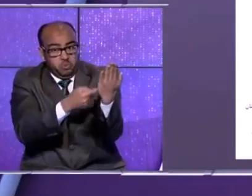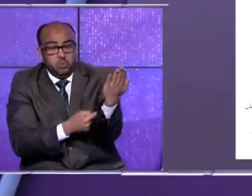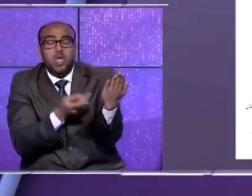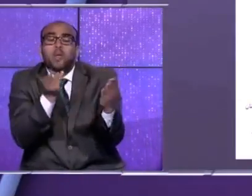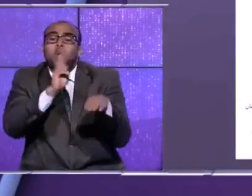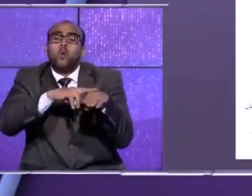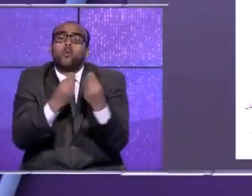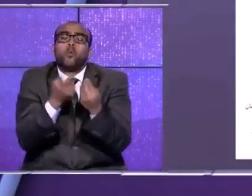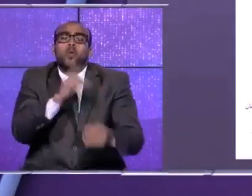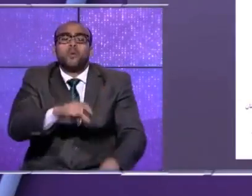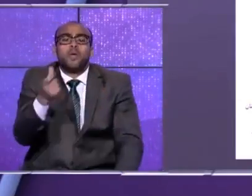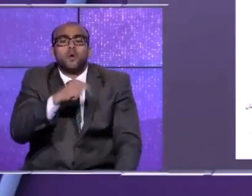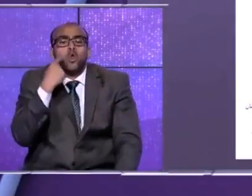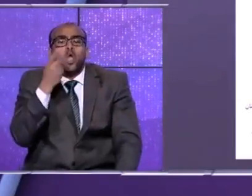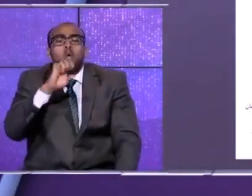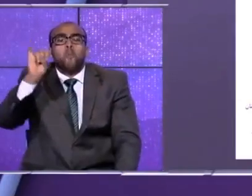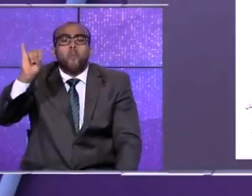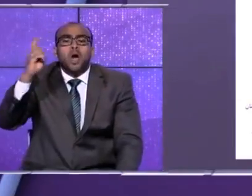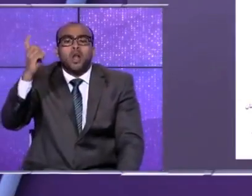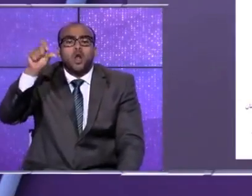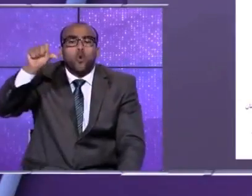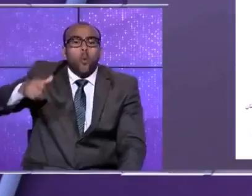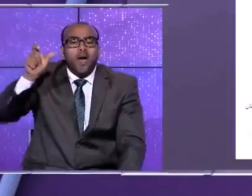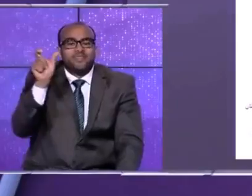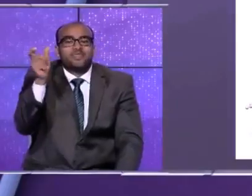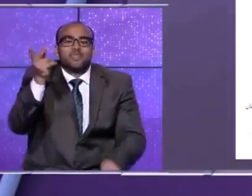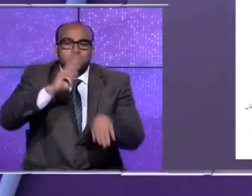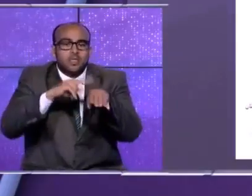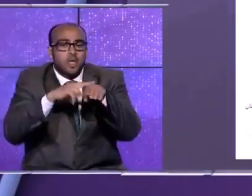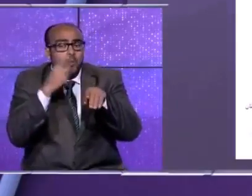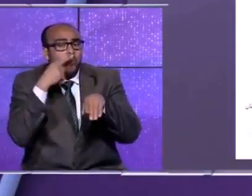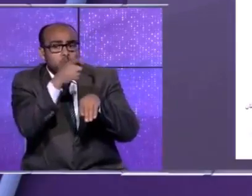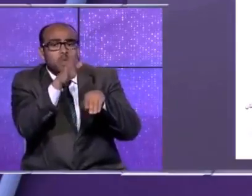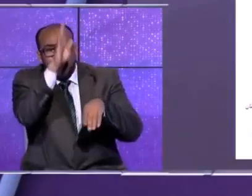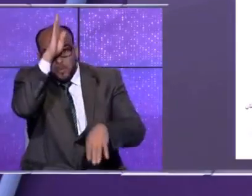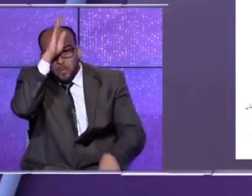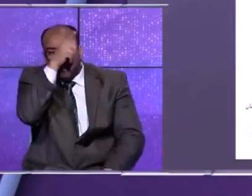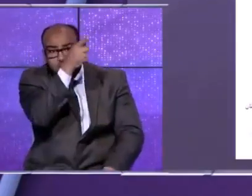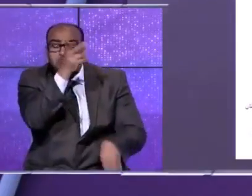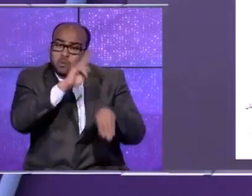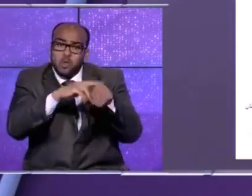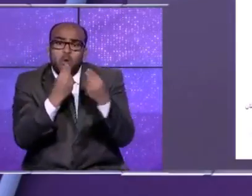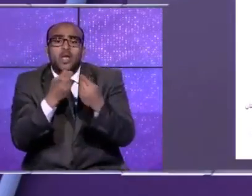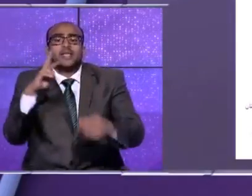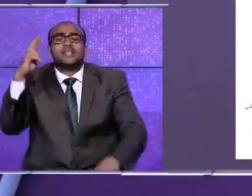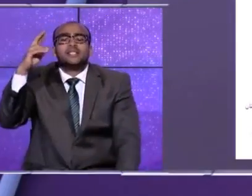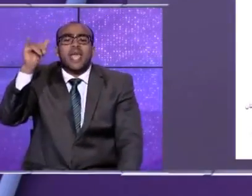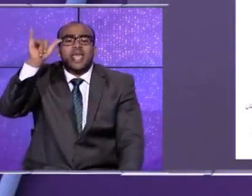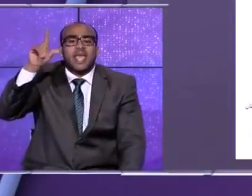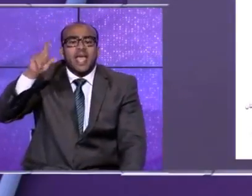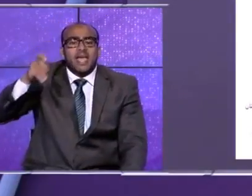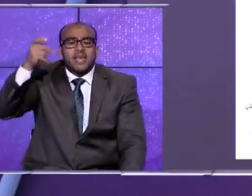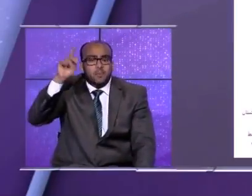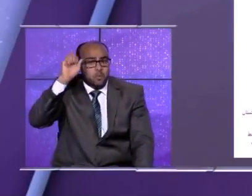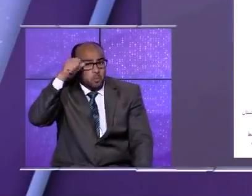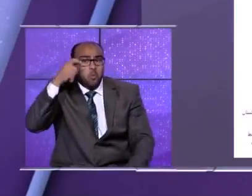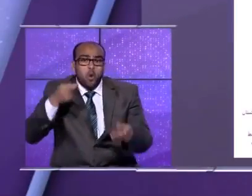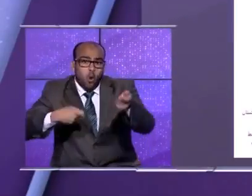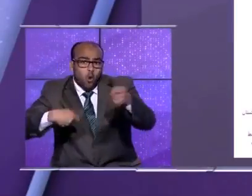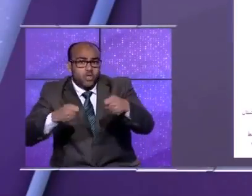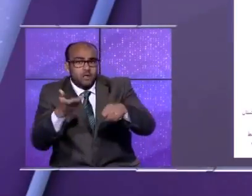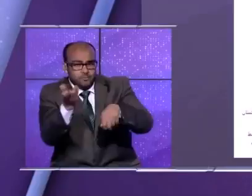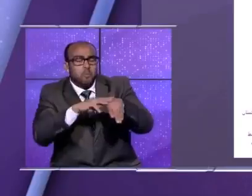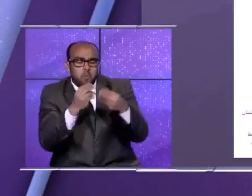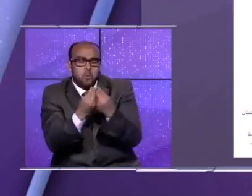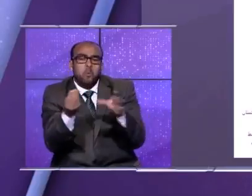كل من مروان داكوستا من اسطنبول، باشاك شهير التركي وزكريا الأبيض من أوترخت، بالإضافة